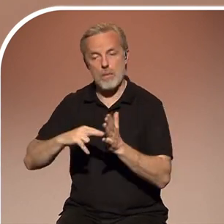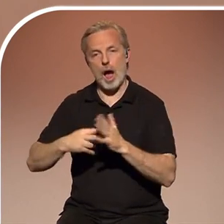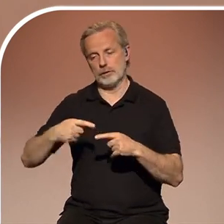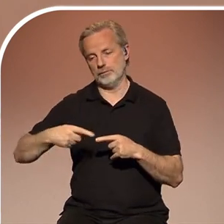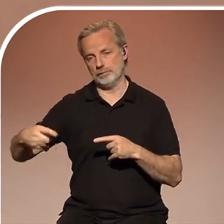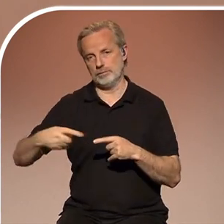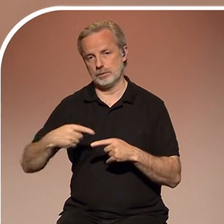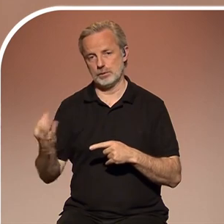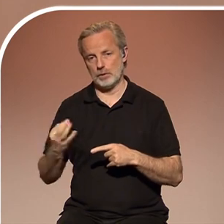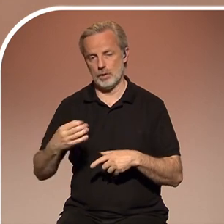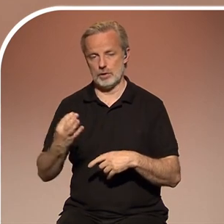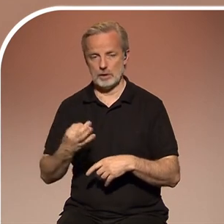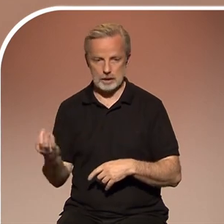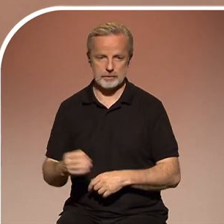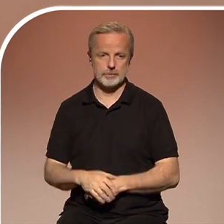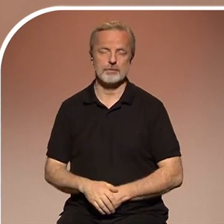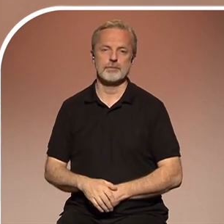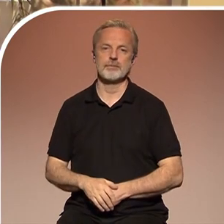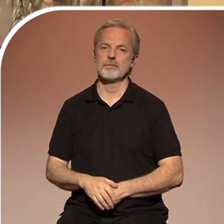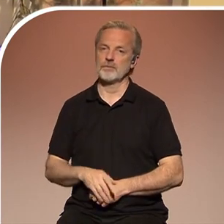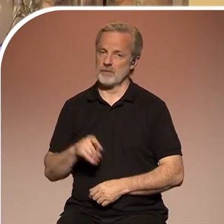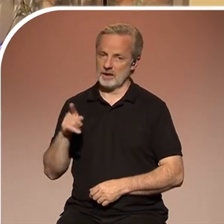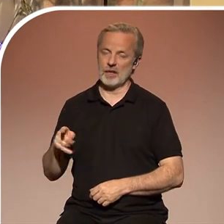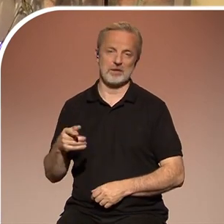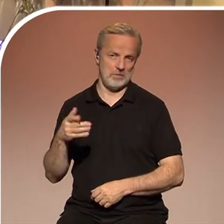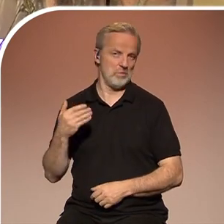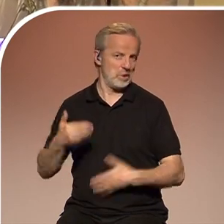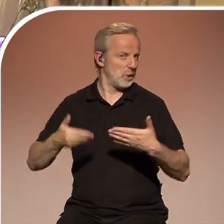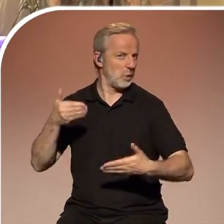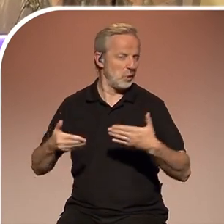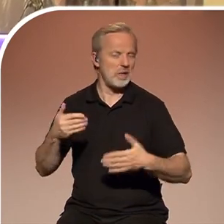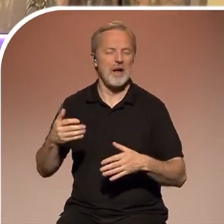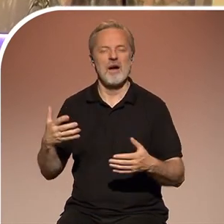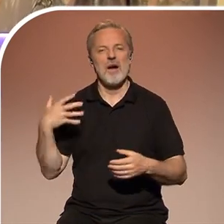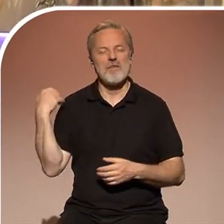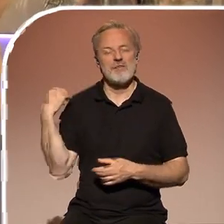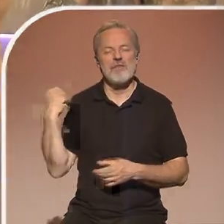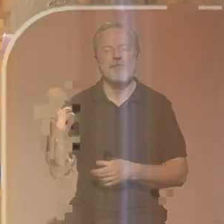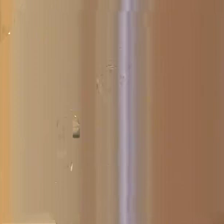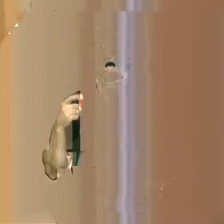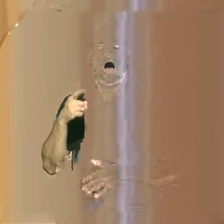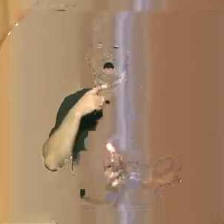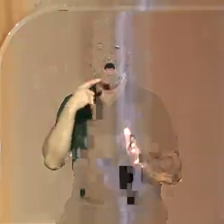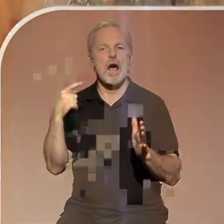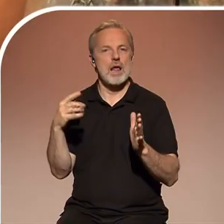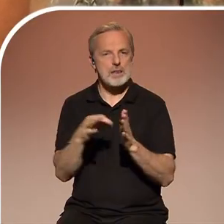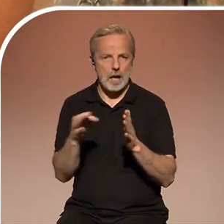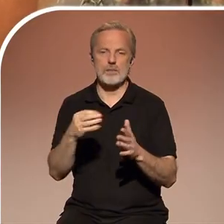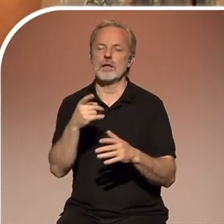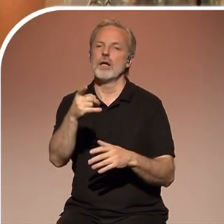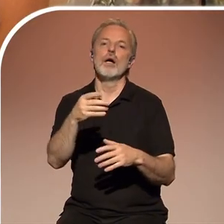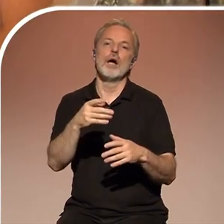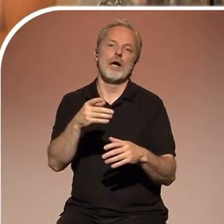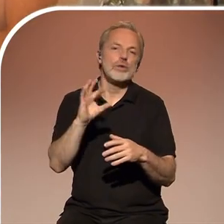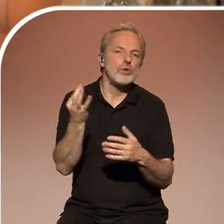tak. Já stávám až v 7 hodin. Takže radí se i na farmáři. Já bych ještě řekla, že ty termíny možná bylo to trošičku rychle, najdou všichni určitě na